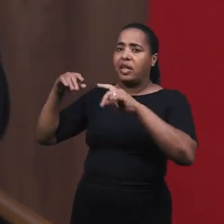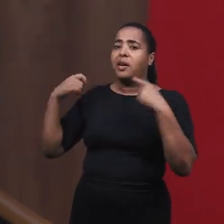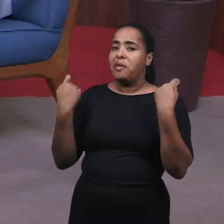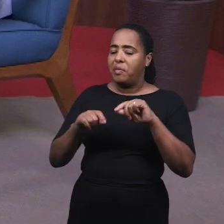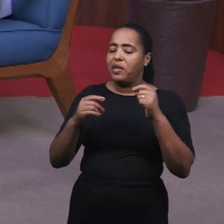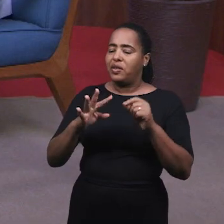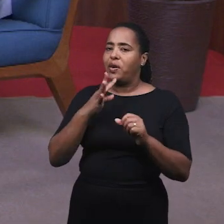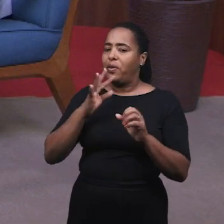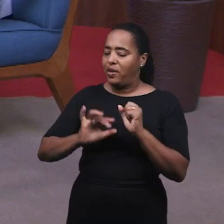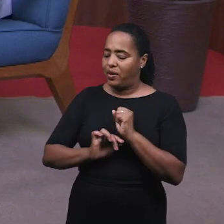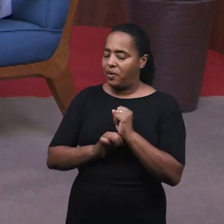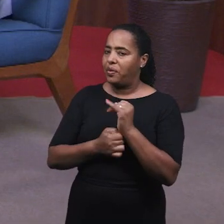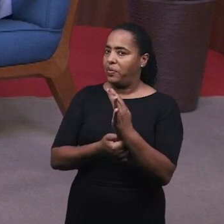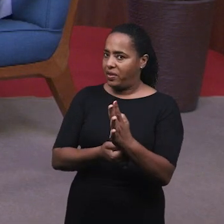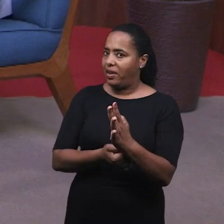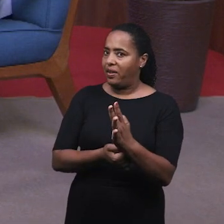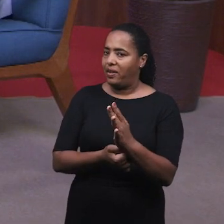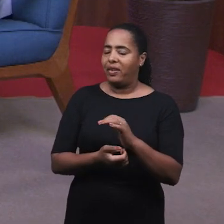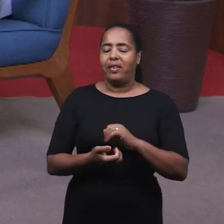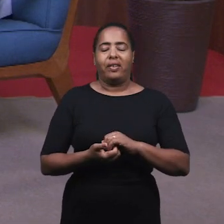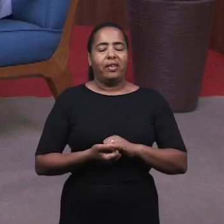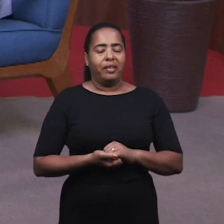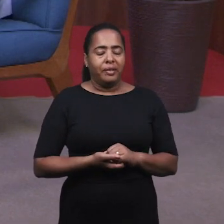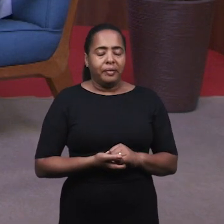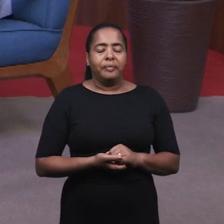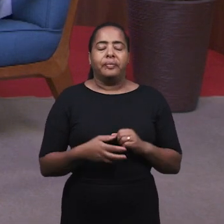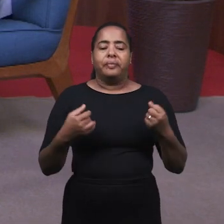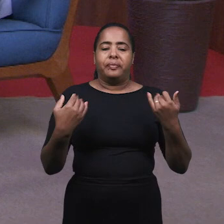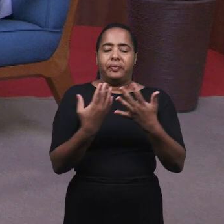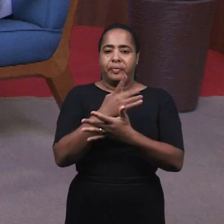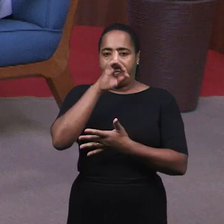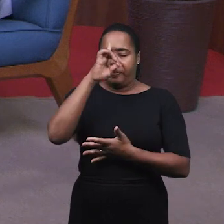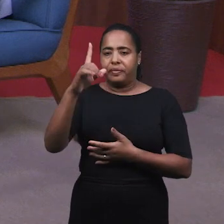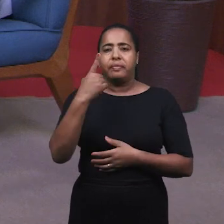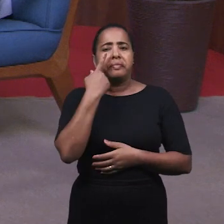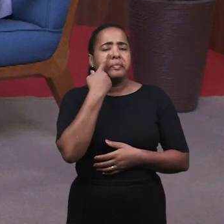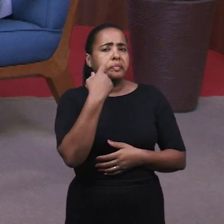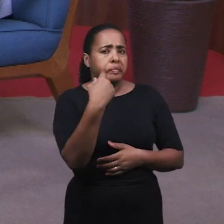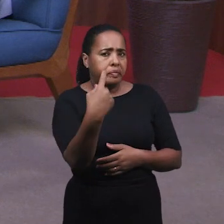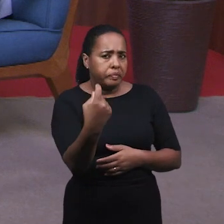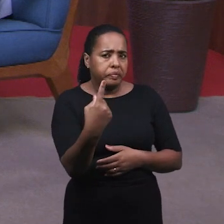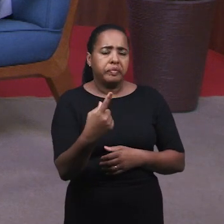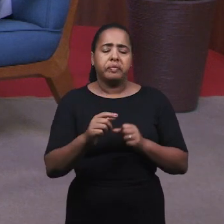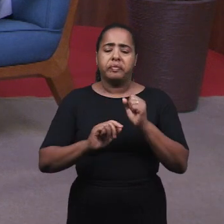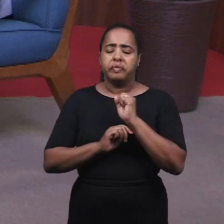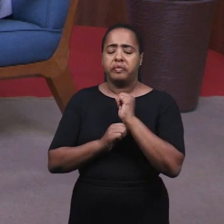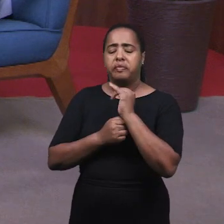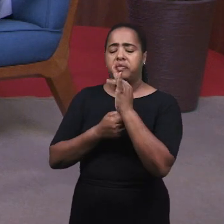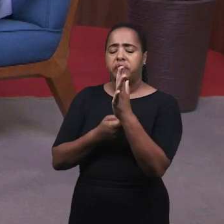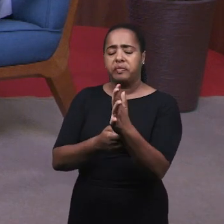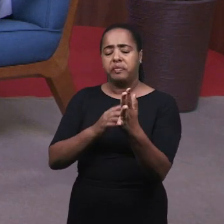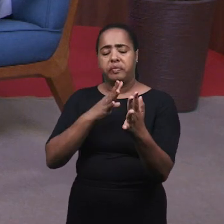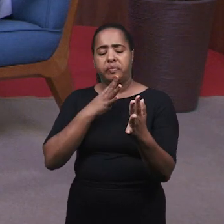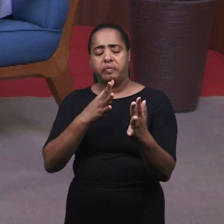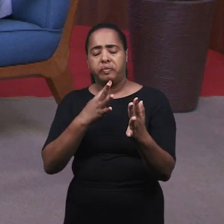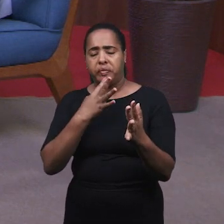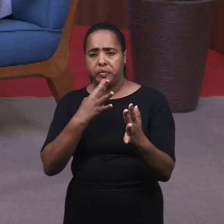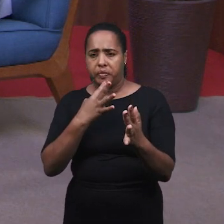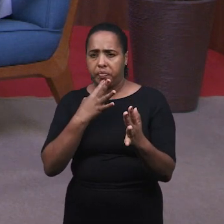de Dieu, on doit entrer dans le mystère. Gloire à Dieu. C'est intéressant que quand nous entrons dans le